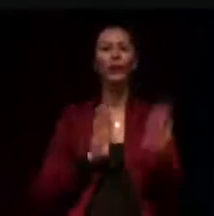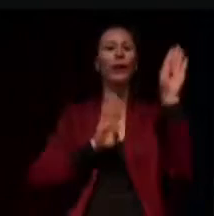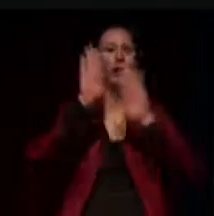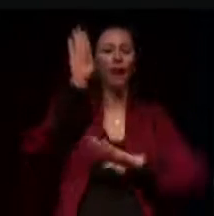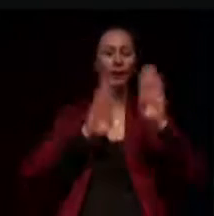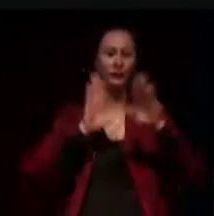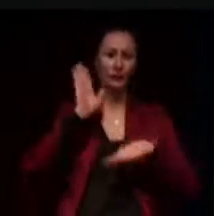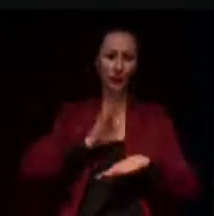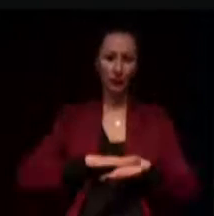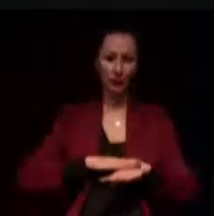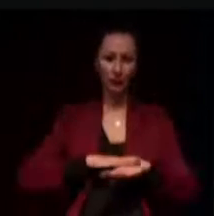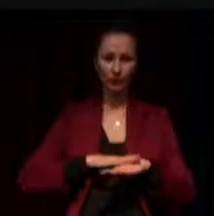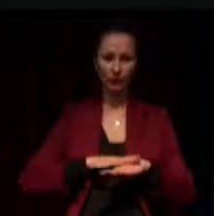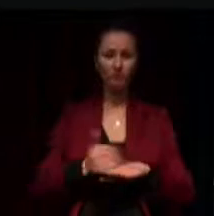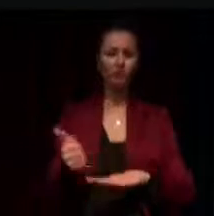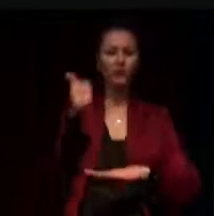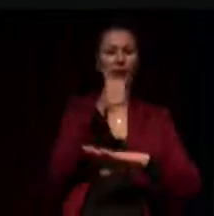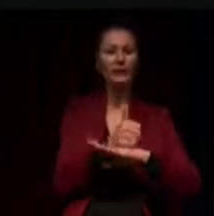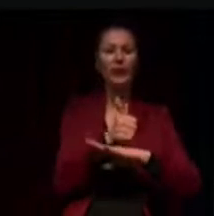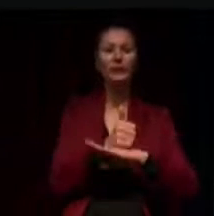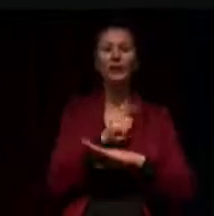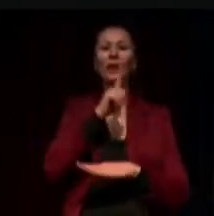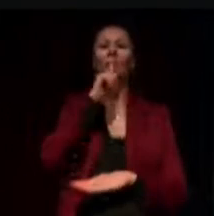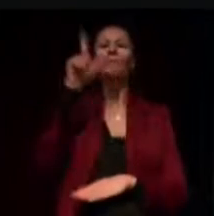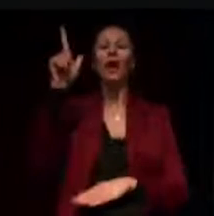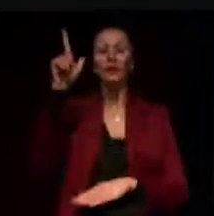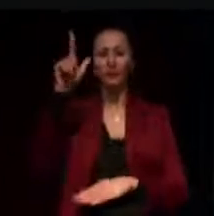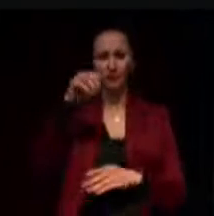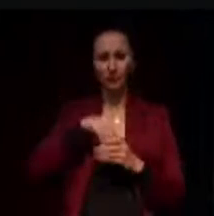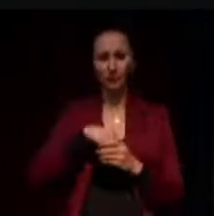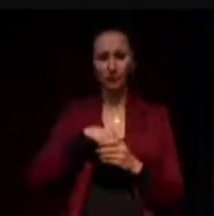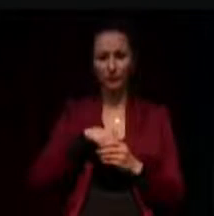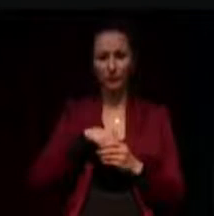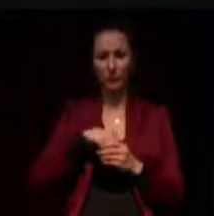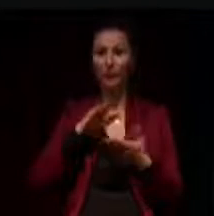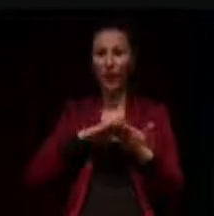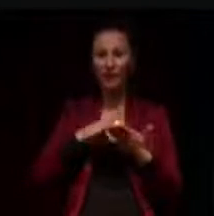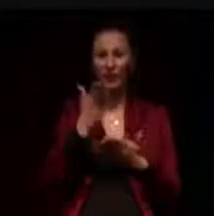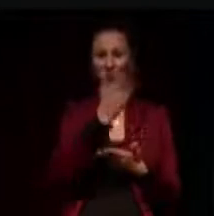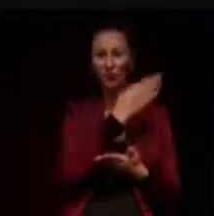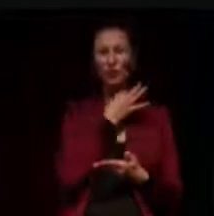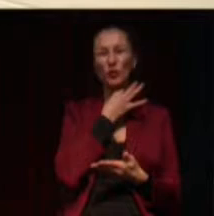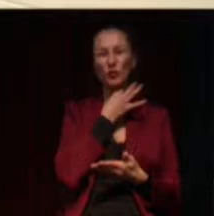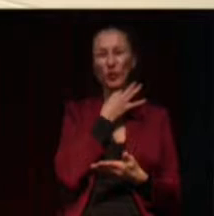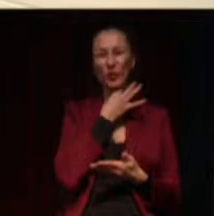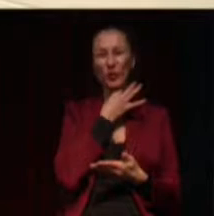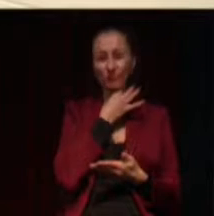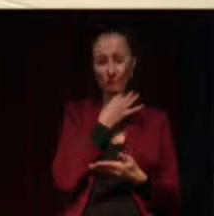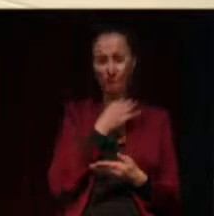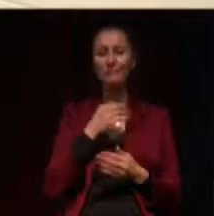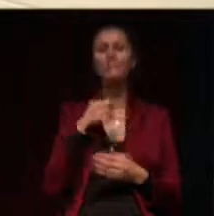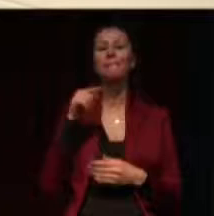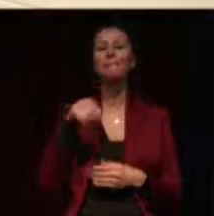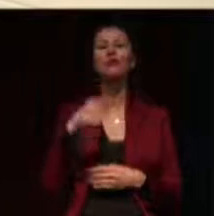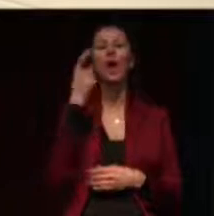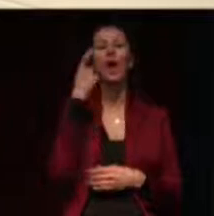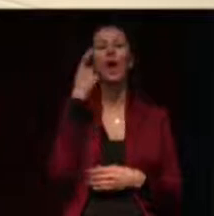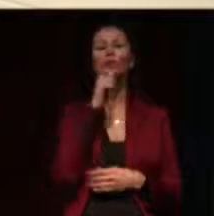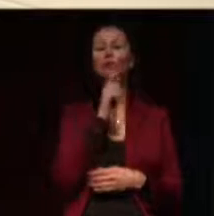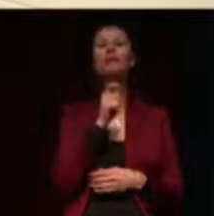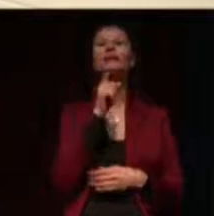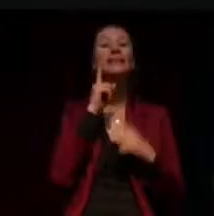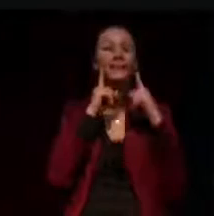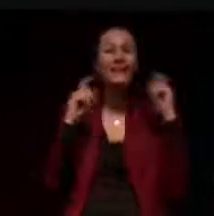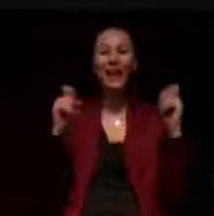ihalesi yapıldı. İktidarın imdadına... Pirgül Hanım, 23 arkadaşımız daha var. Lütfen toparlayın. Yetişti şu atasözü. Evet.